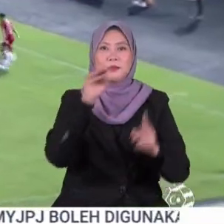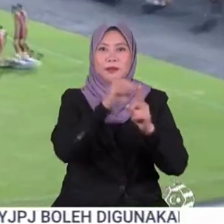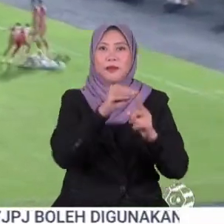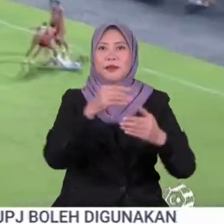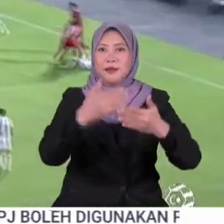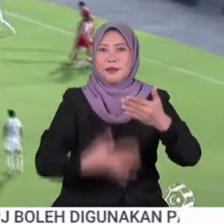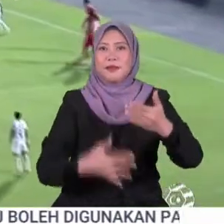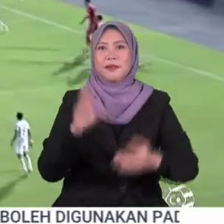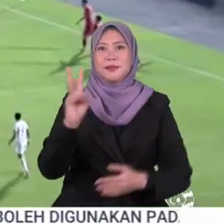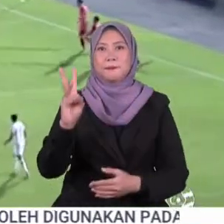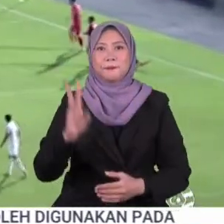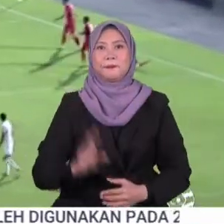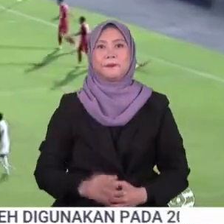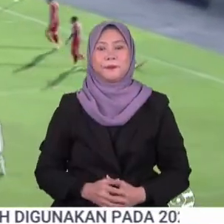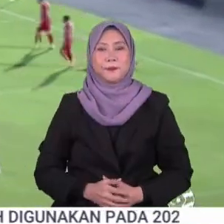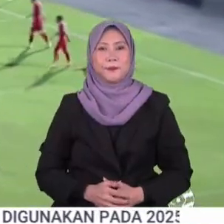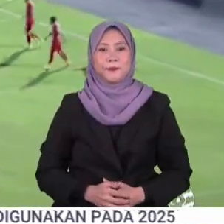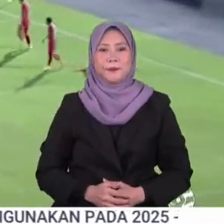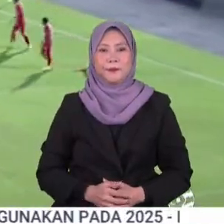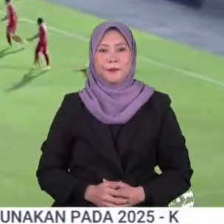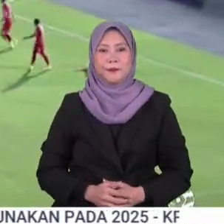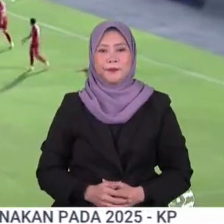tangga ke-6.